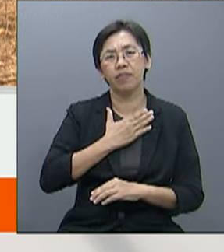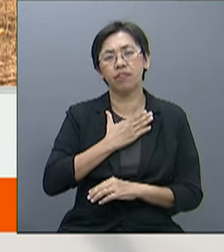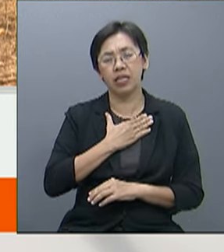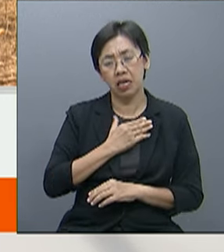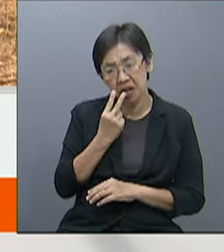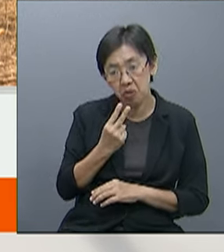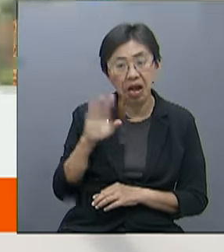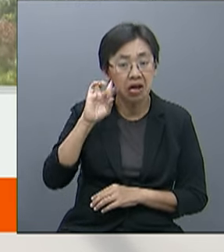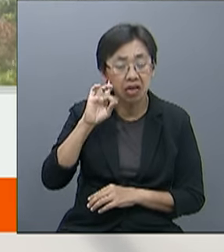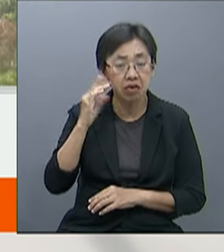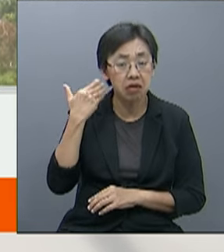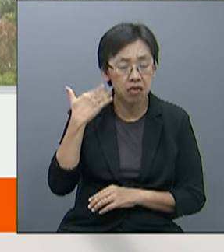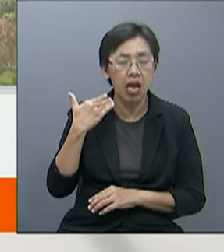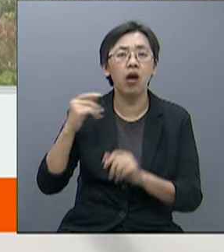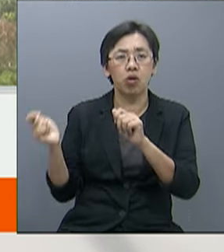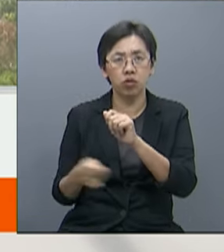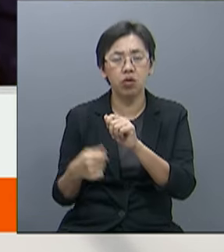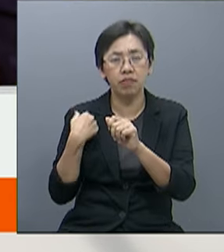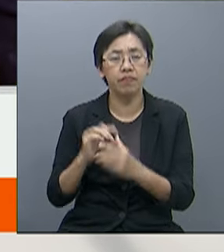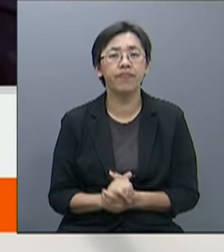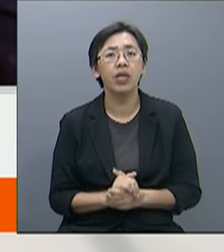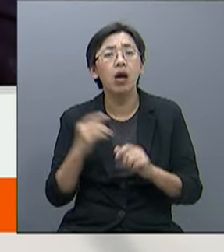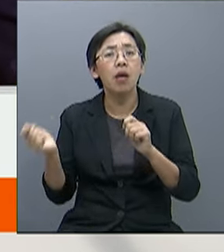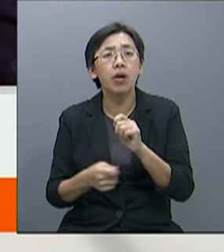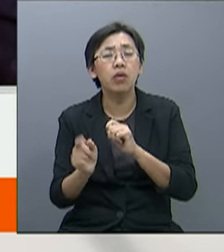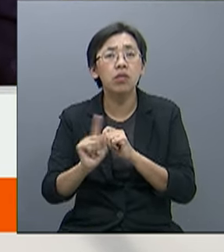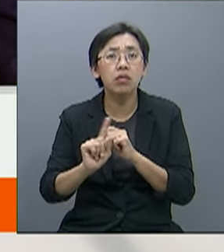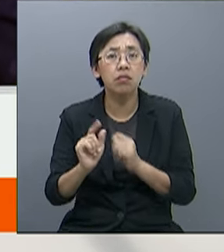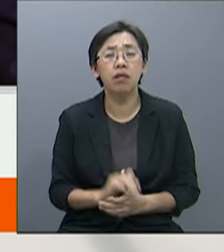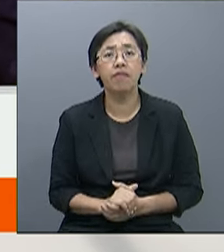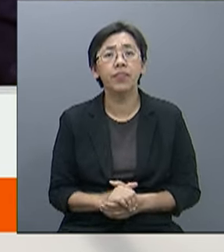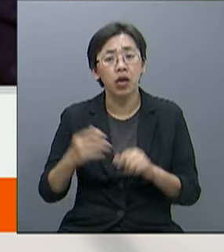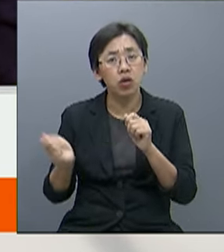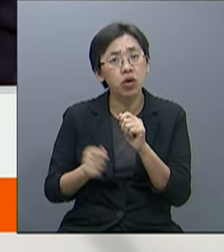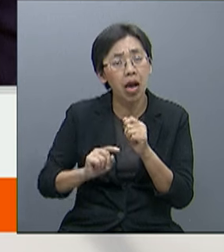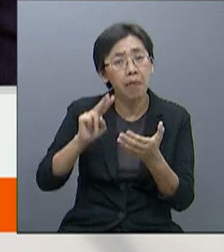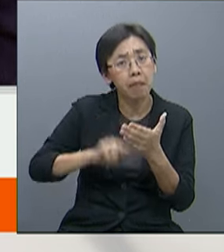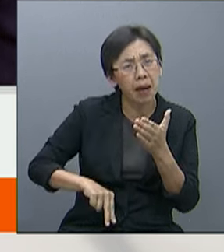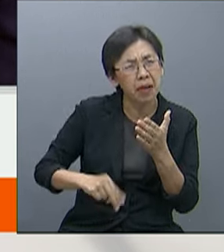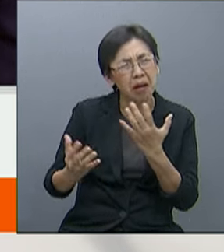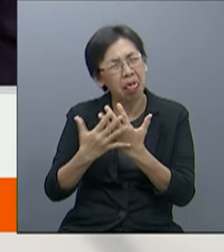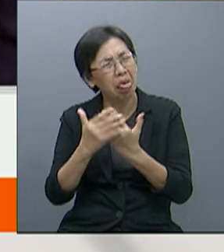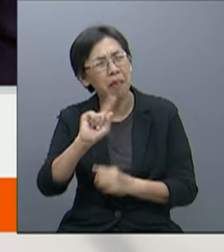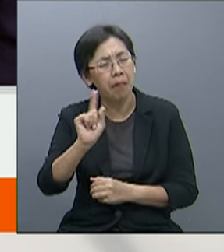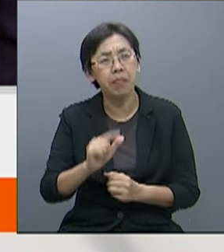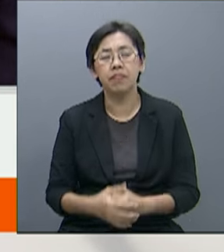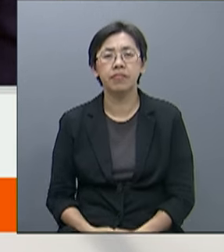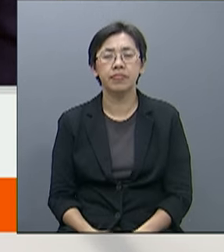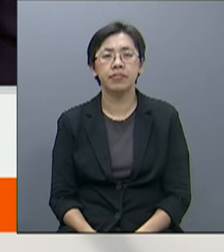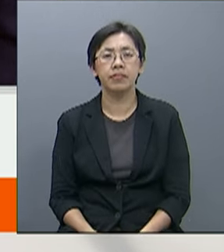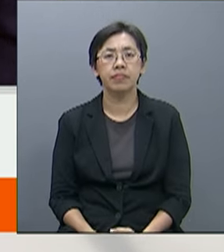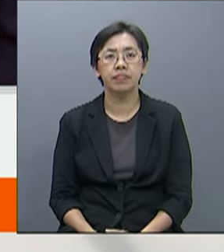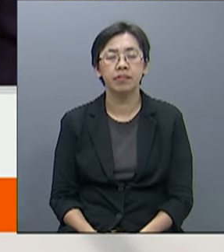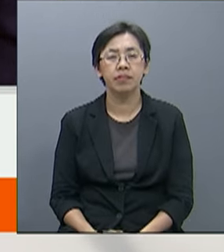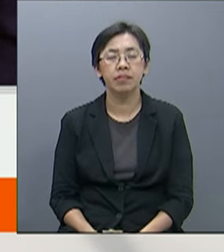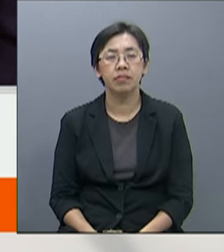ะมีบทลงโทษตามมาครับ ค่ะบทลงโทษที่ว่านี่มีมากมายแค่ไหนครับปรับหรือว่าจะยังไงเพิ่มเติมคะ อ๋อ